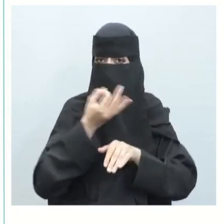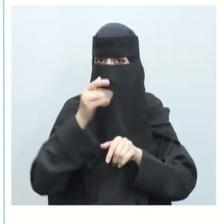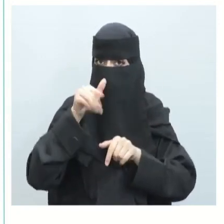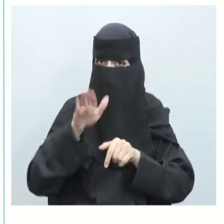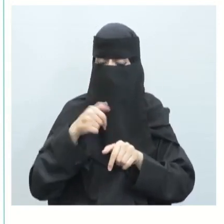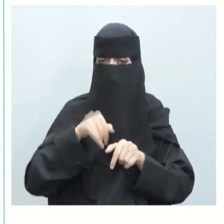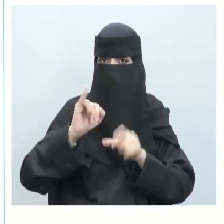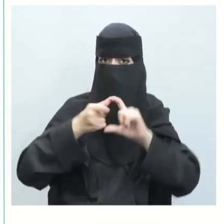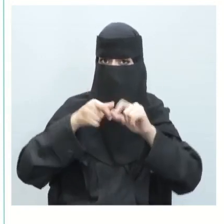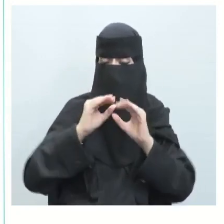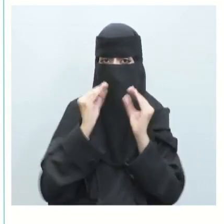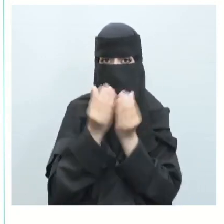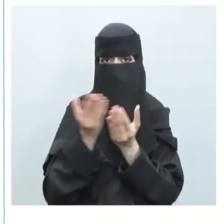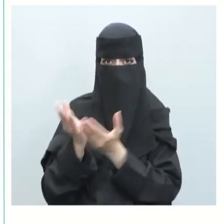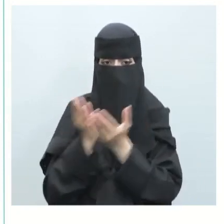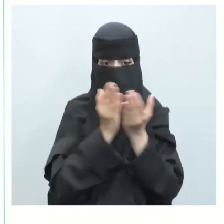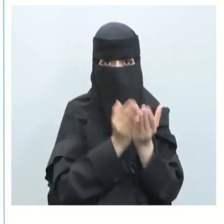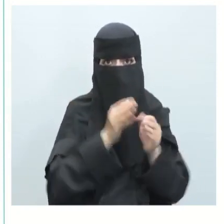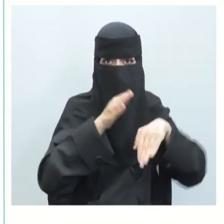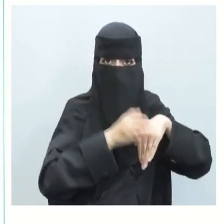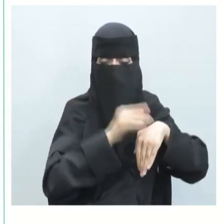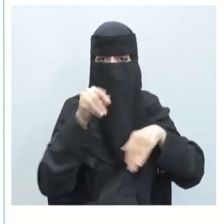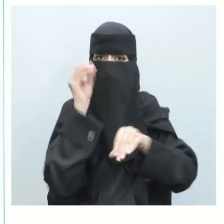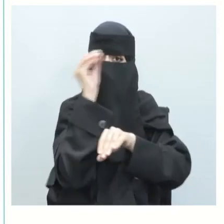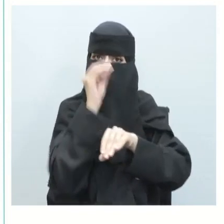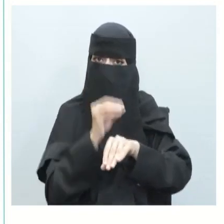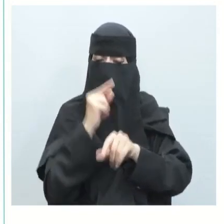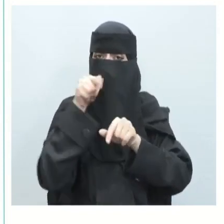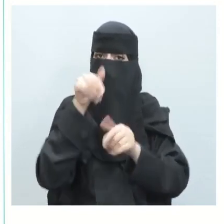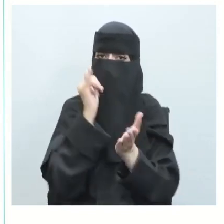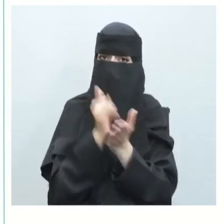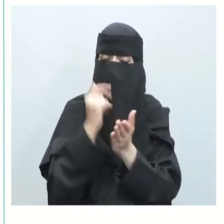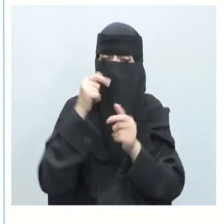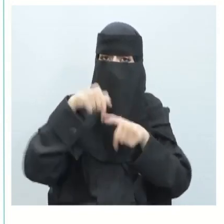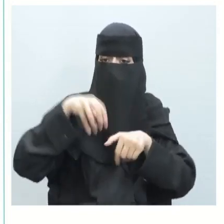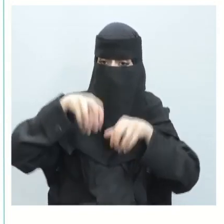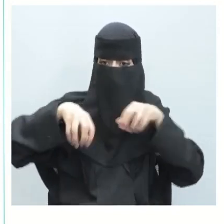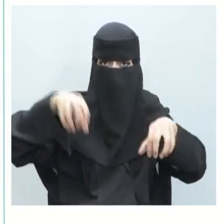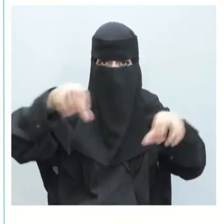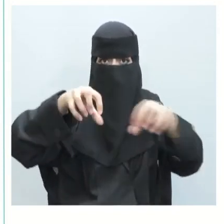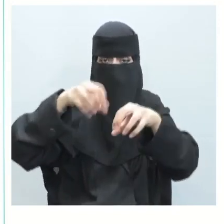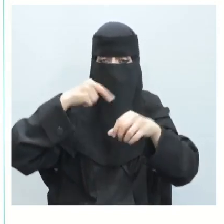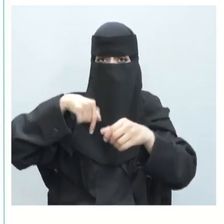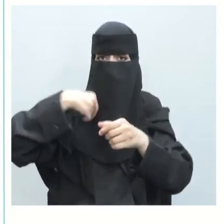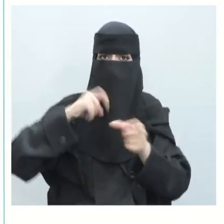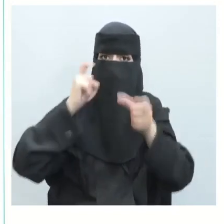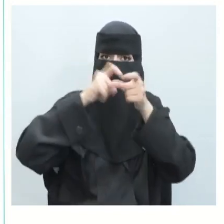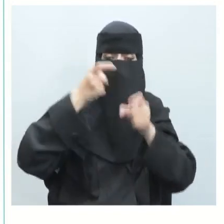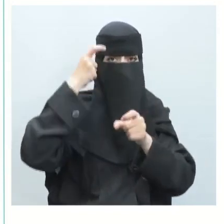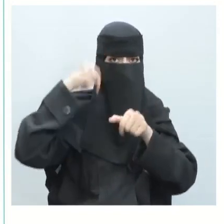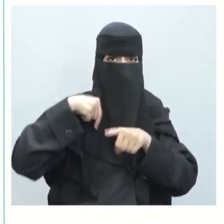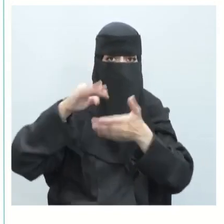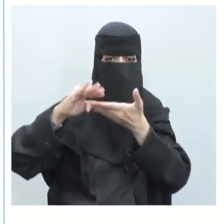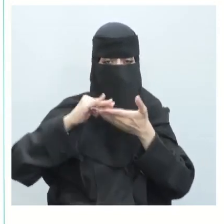عن منظمه تقدم خدمات تعليميه اذا المنظمه مسؤوله عن توفير المرافق التي تسهم في ايصال المعرفه في